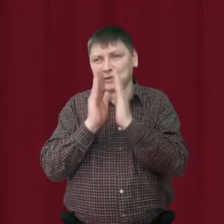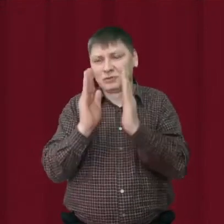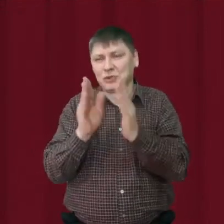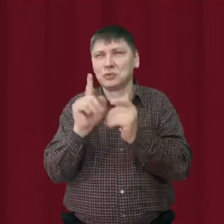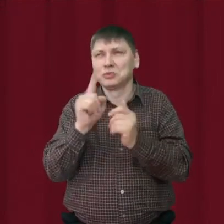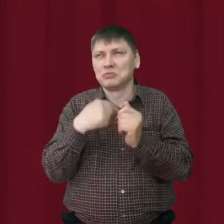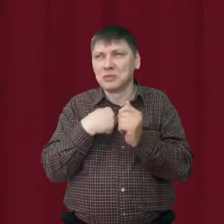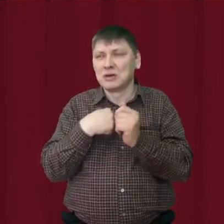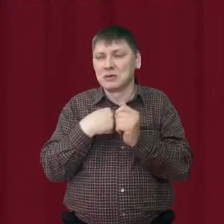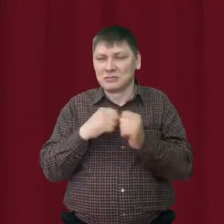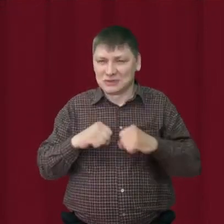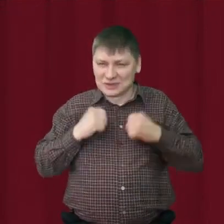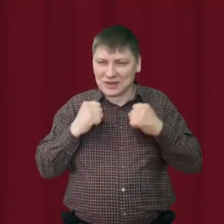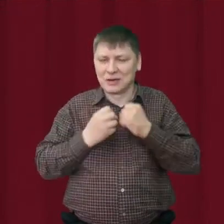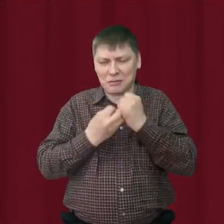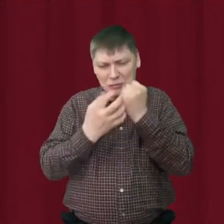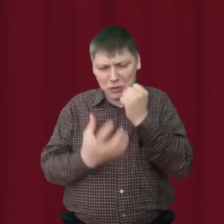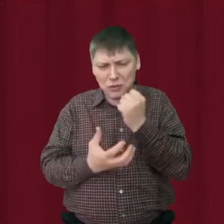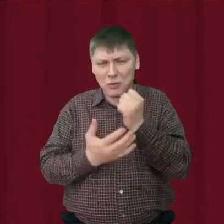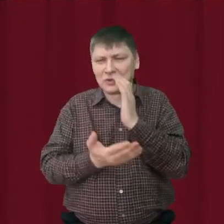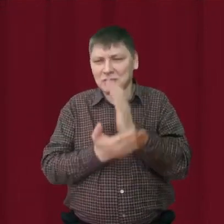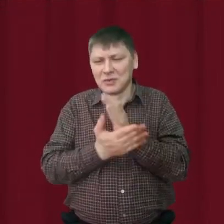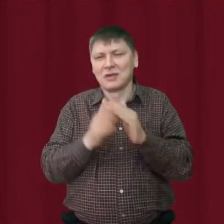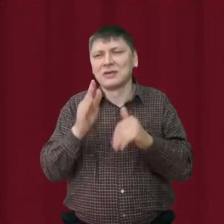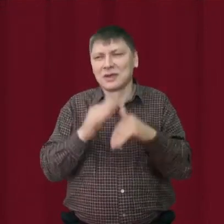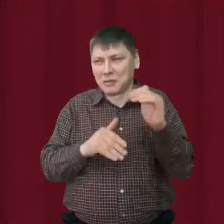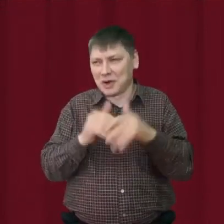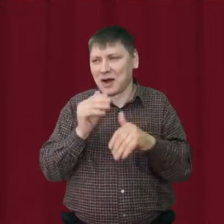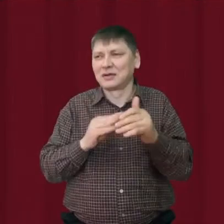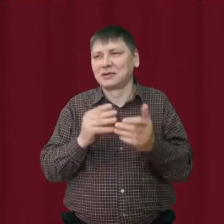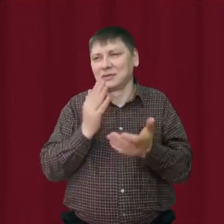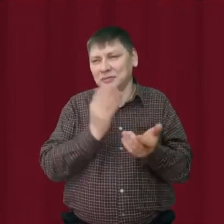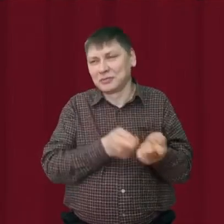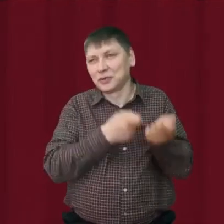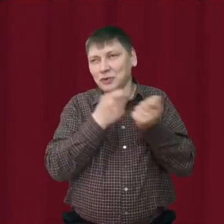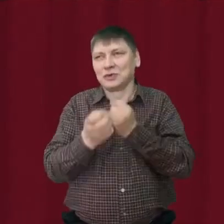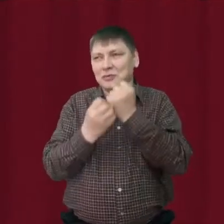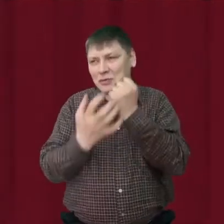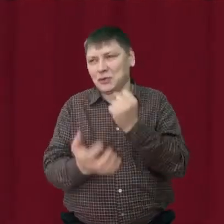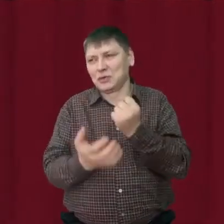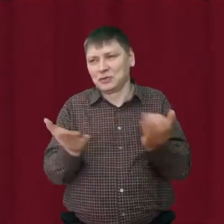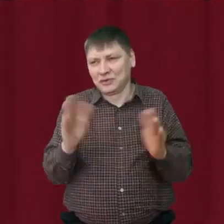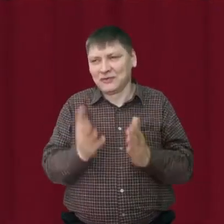действительно проявляли его на практике. Давайте мы встанем и обратимся к Господу.